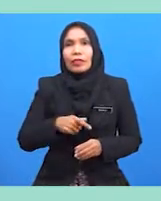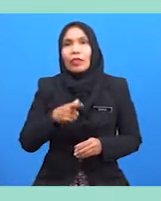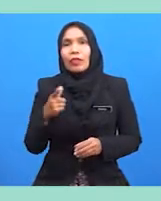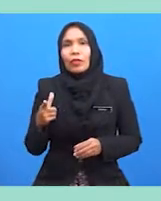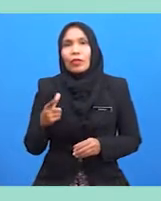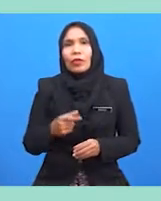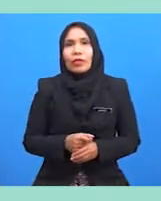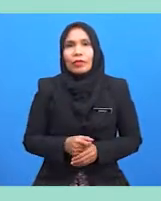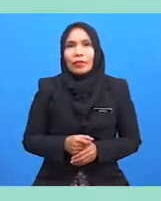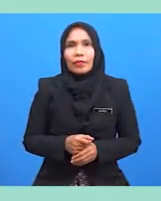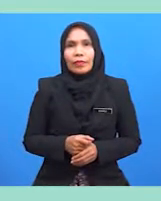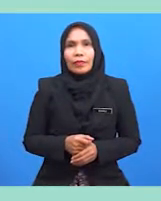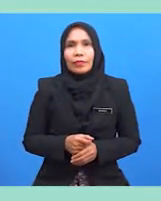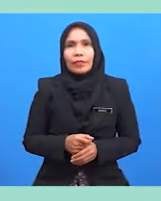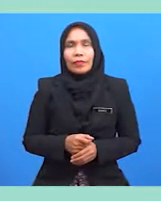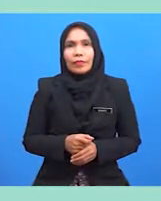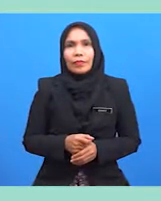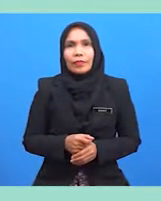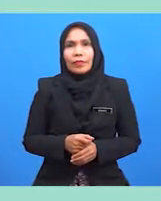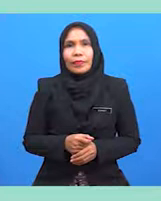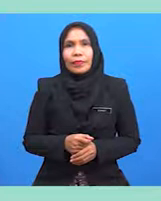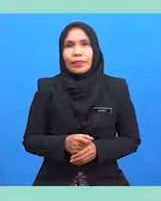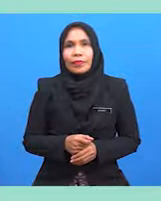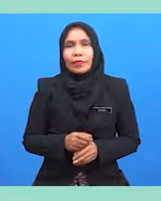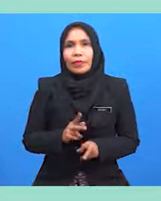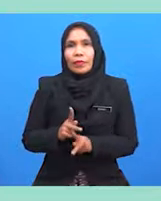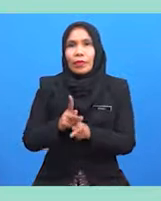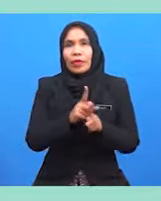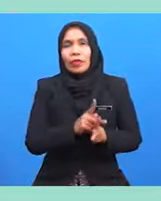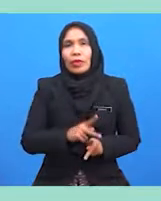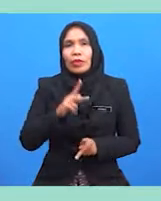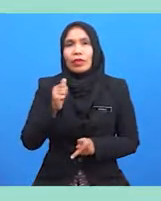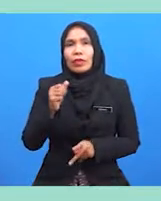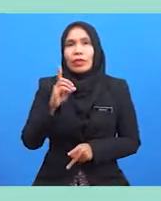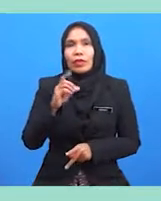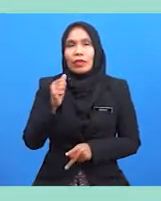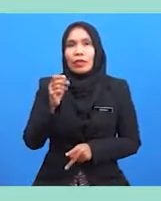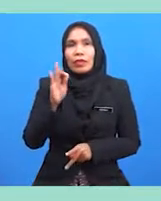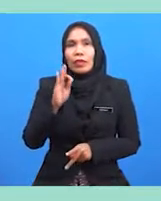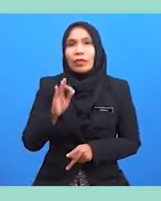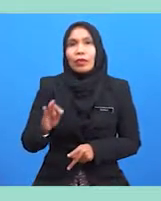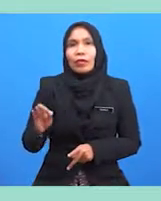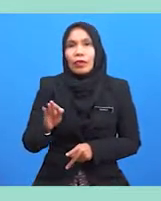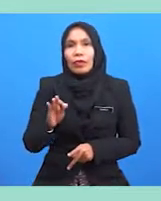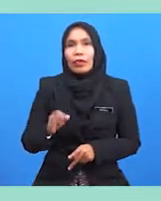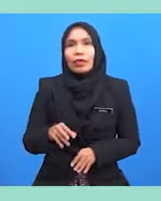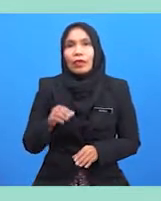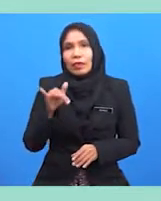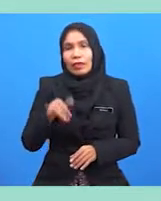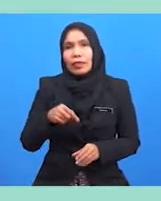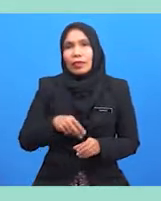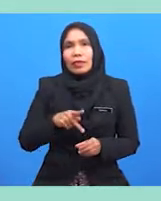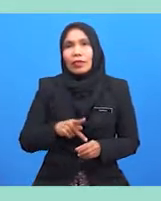bank pusat juga mengawal kadar faedah yang dikenakan oleh bank ke atas pinjaman bagi